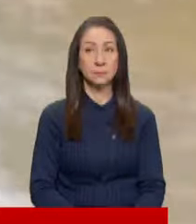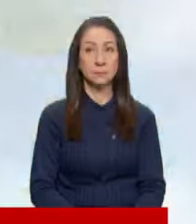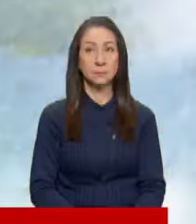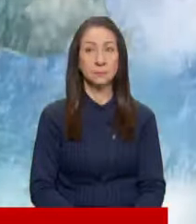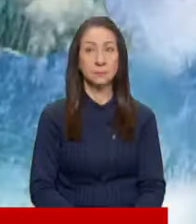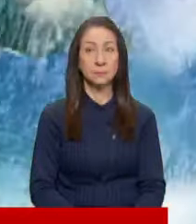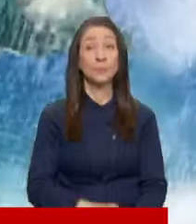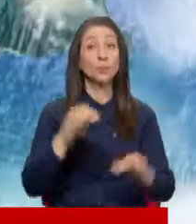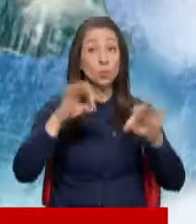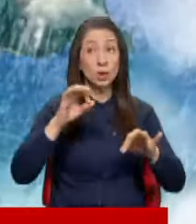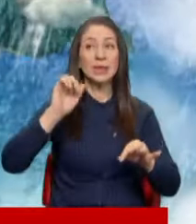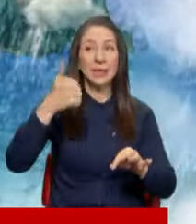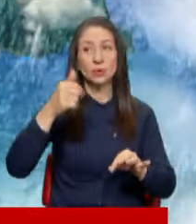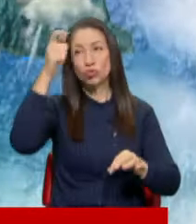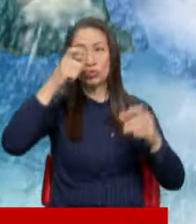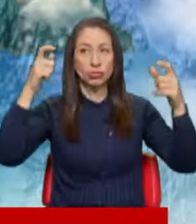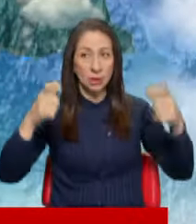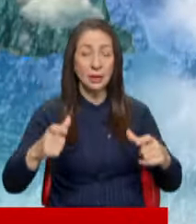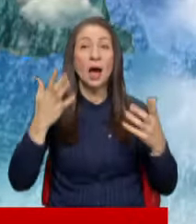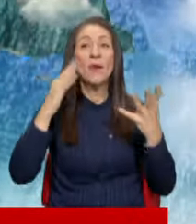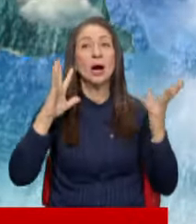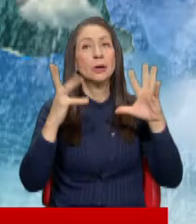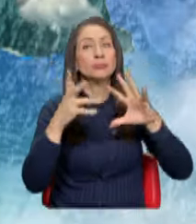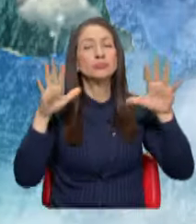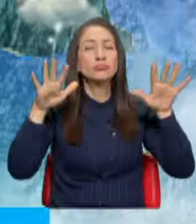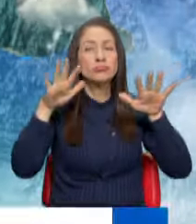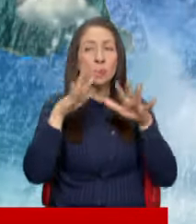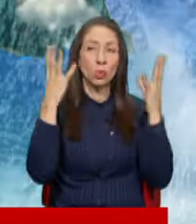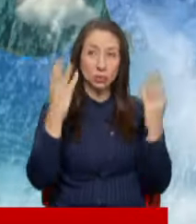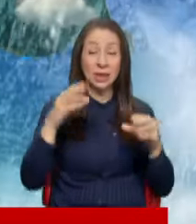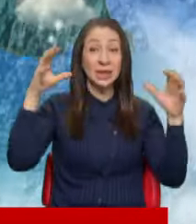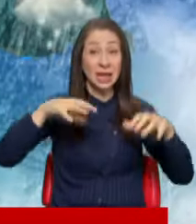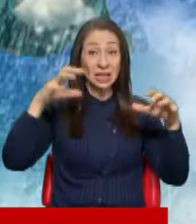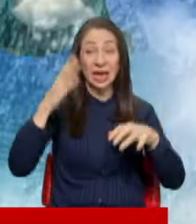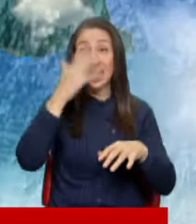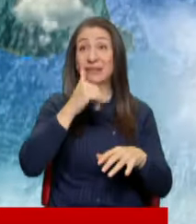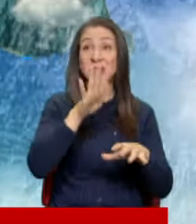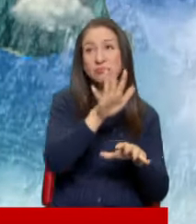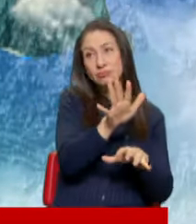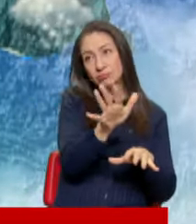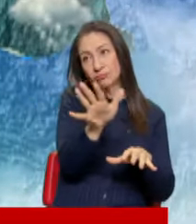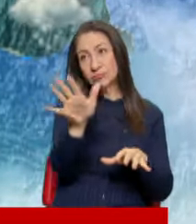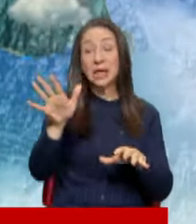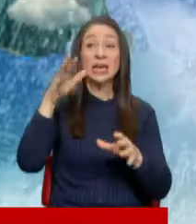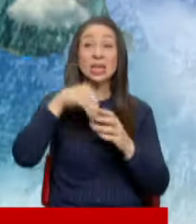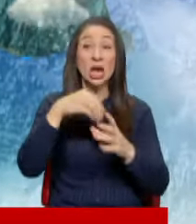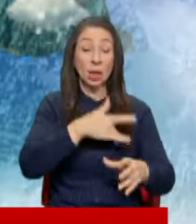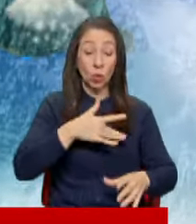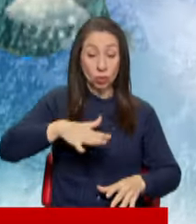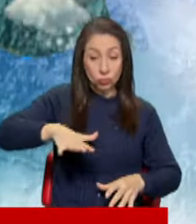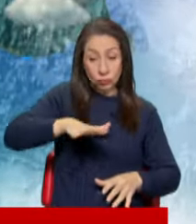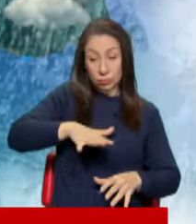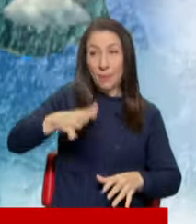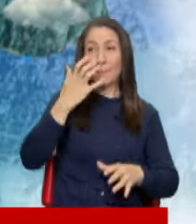yapılıyor bugün ve yarın ülke genelinde parçalı bulutlu bir hava hakim olacak yağışlar Karadeniz kıyılarında İç Anadolu'nun Kuzey